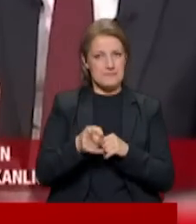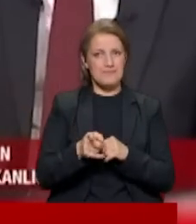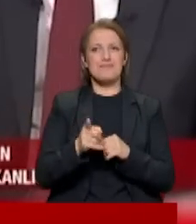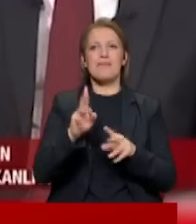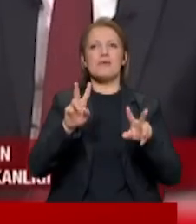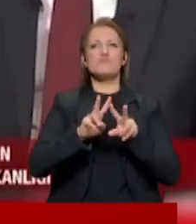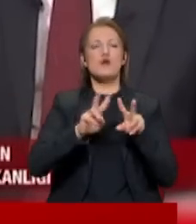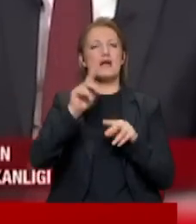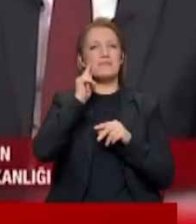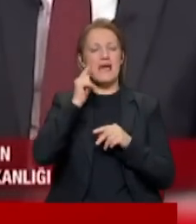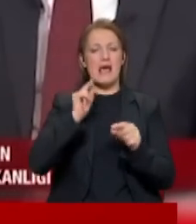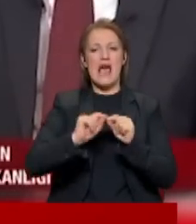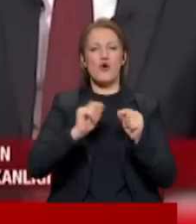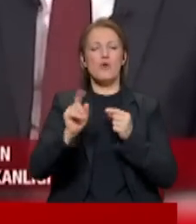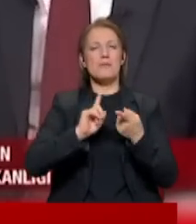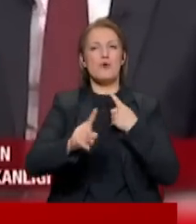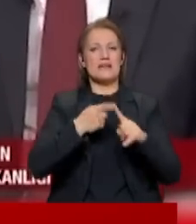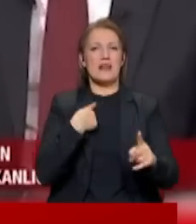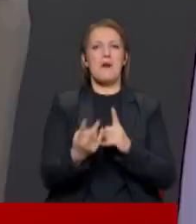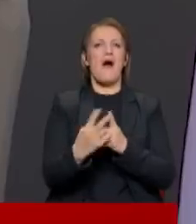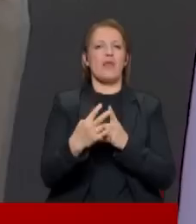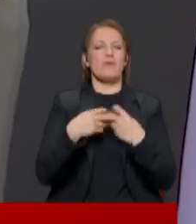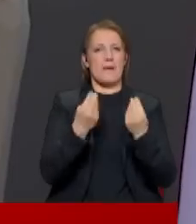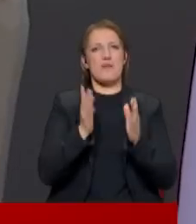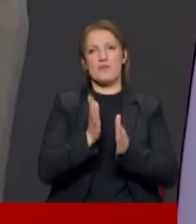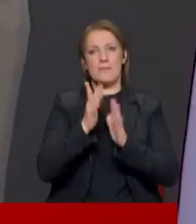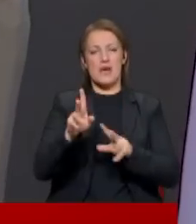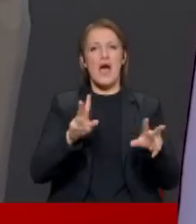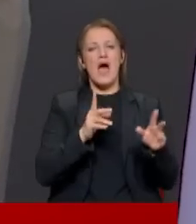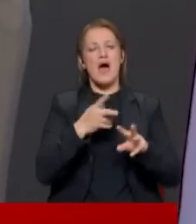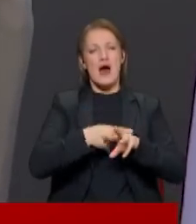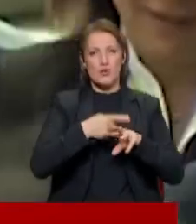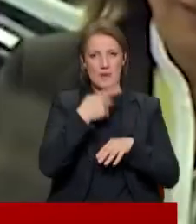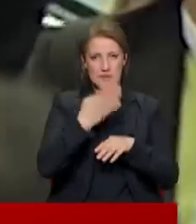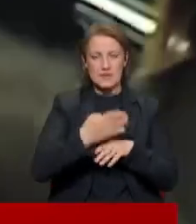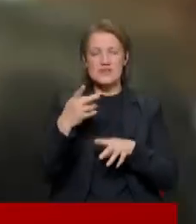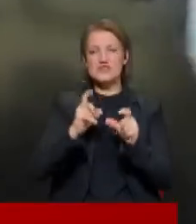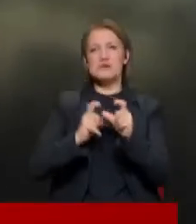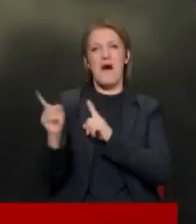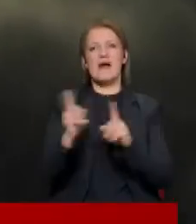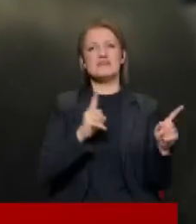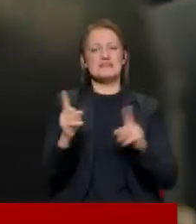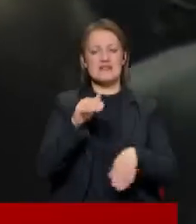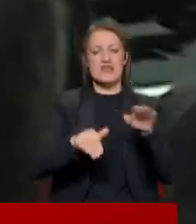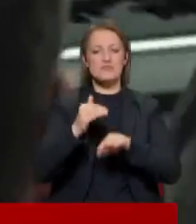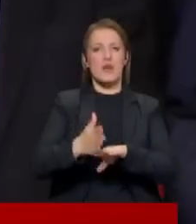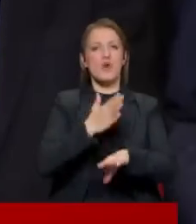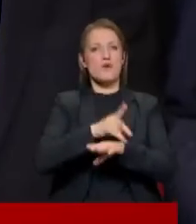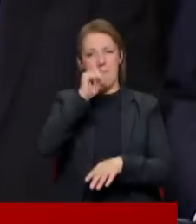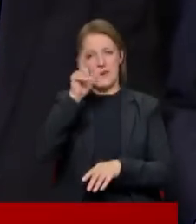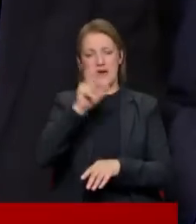Mehmet Bey bizim ekonomi politikalarımıza katkı vermeye devam edecektir ilk temas seçimden önce Mart ayında kuruldu